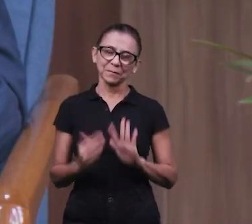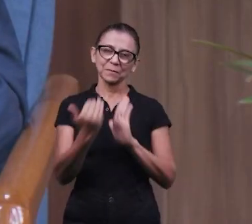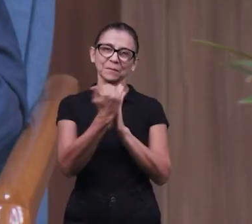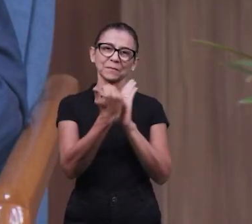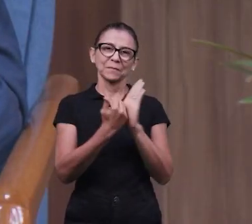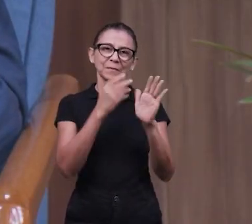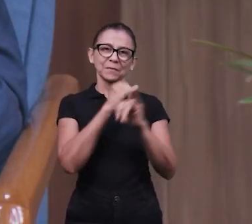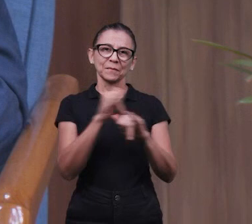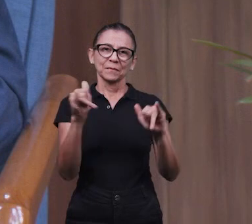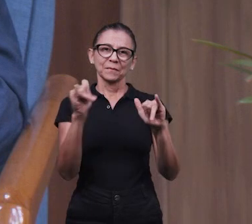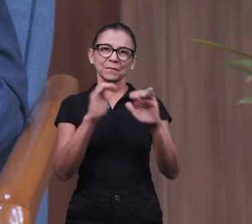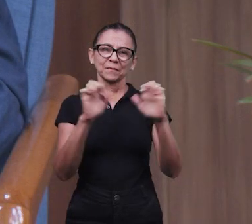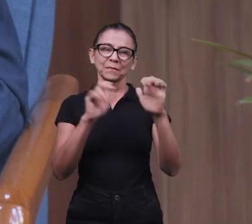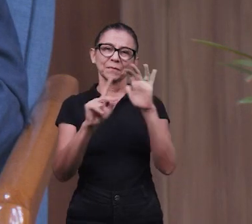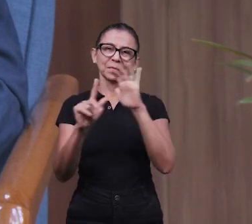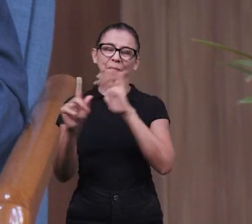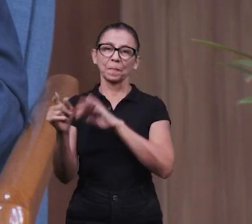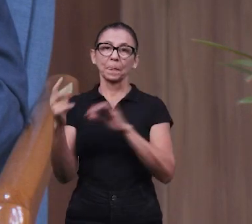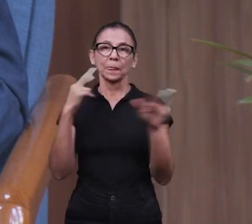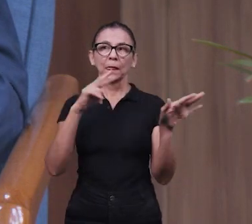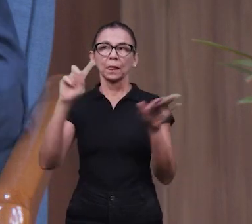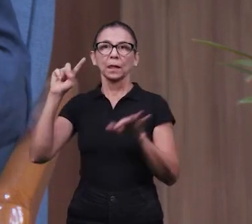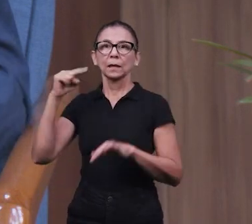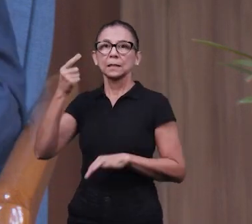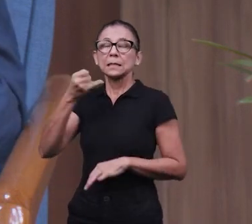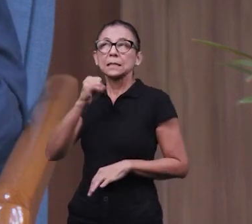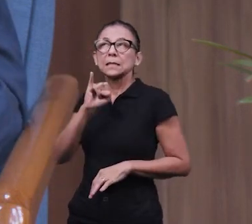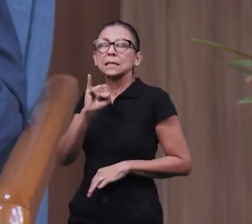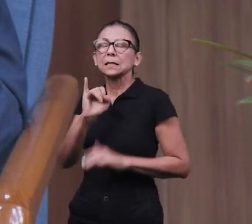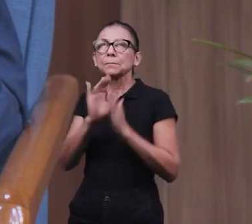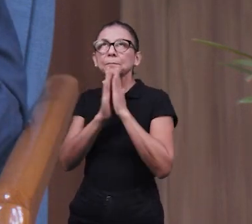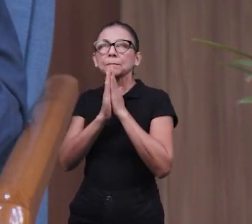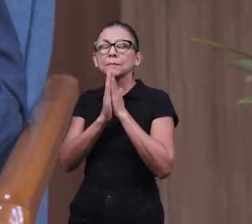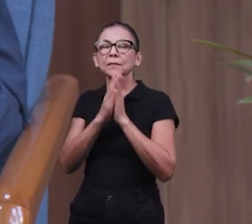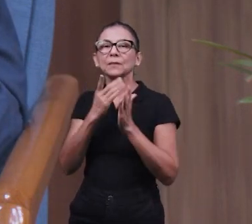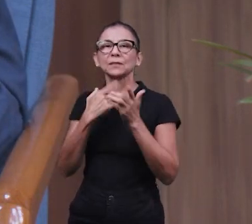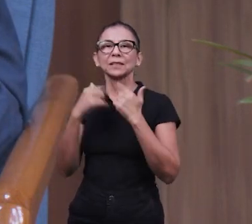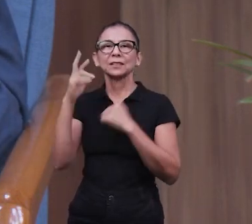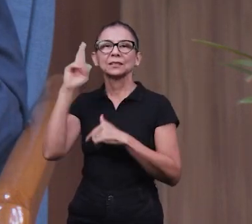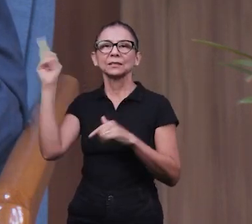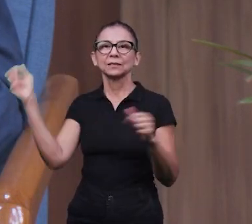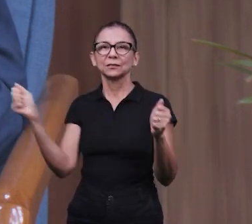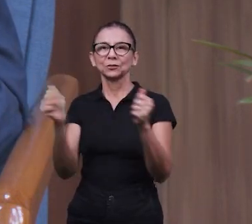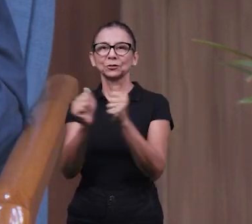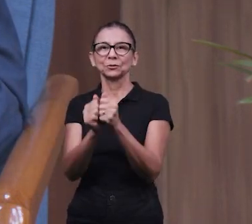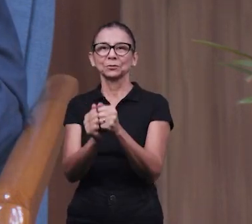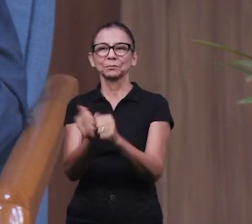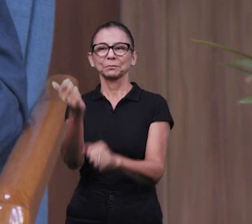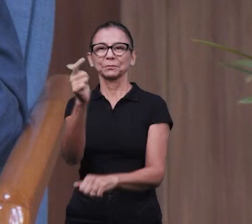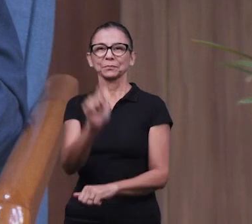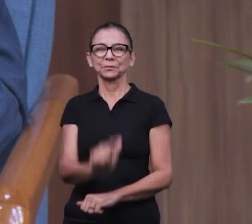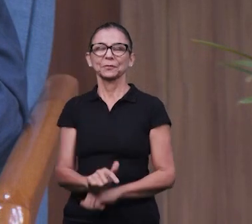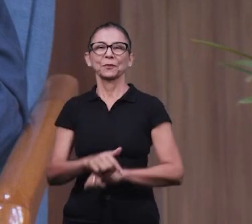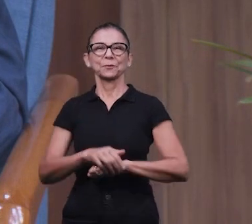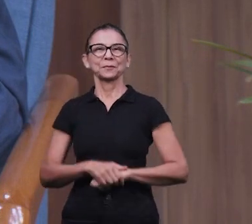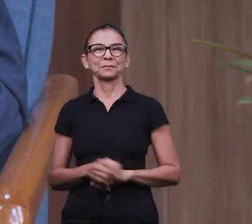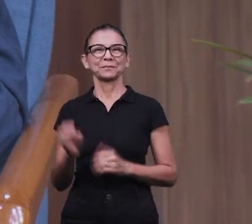www.tvwebmanaim.com.br. Et si nous arrivons à la fin de cette édition de la promotion de la notion de l'évangile éternel, la semaine prochaine, si Dieu nous permet, nous